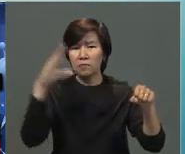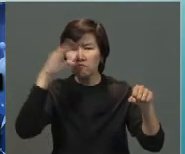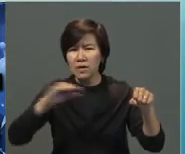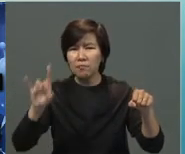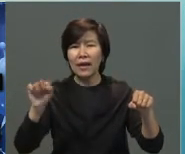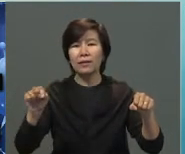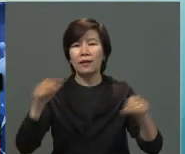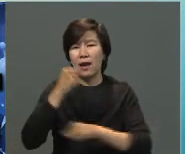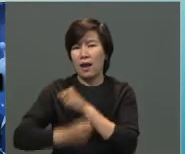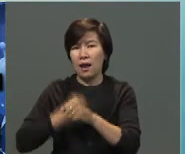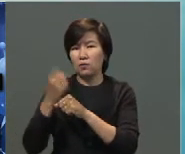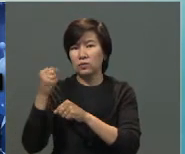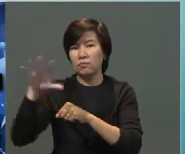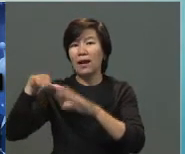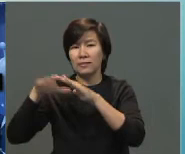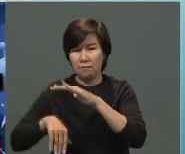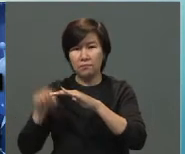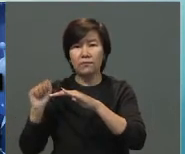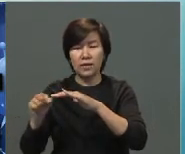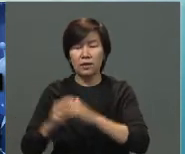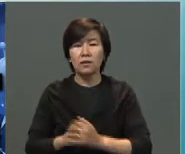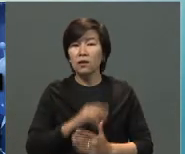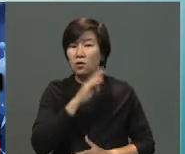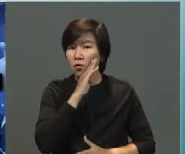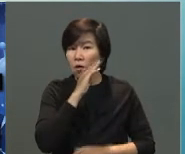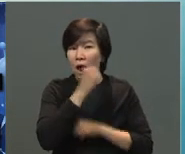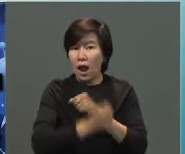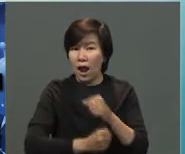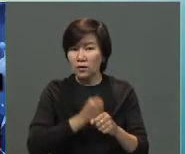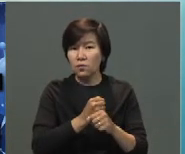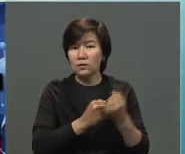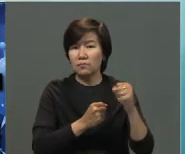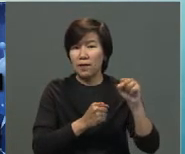นนี่คือเด็กที่อายุต่ำกว่า 15ปีมีอายุ 15-18